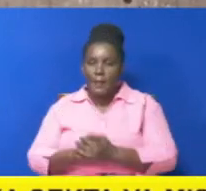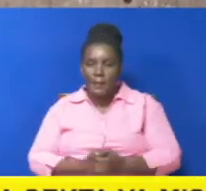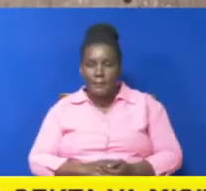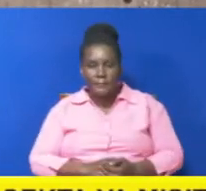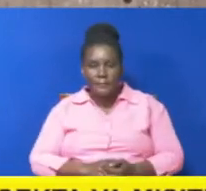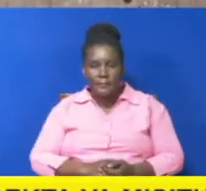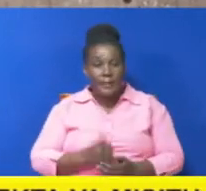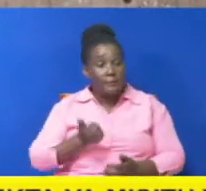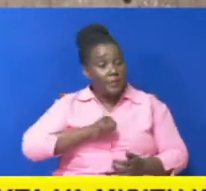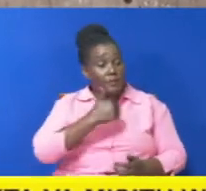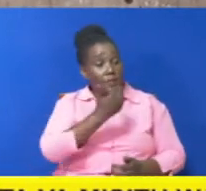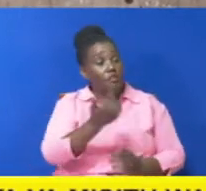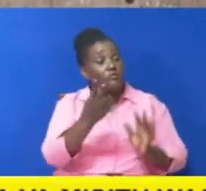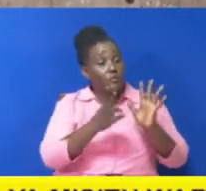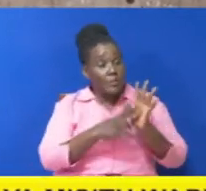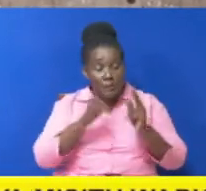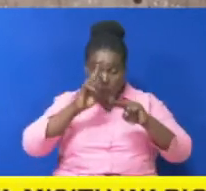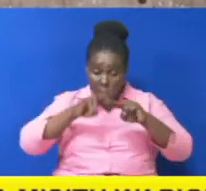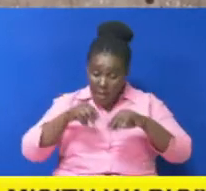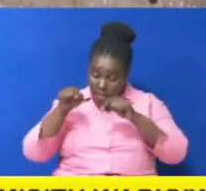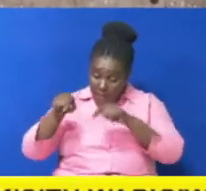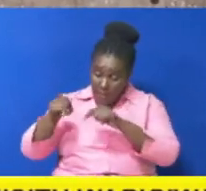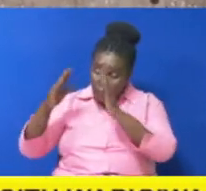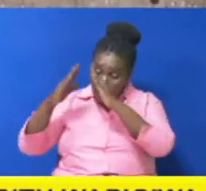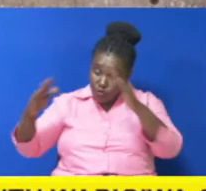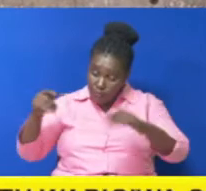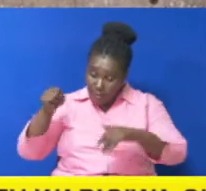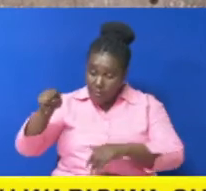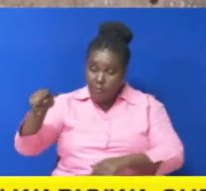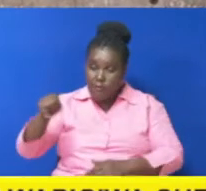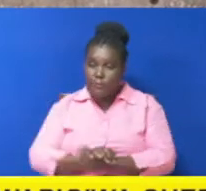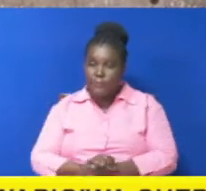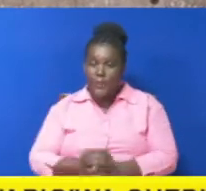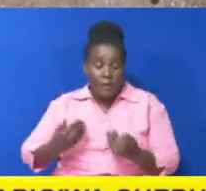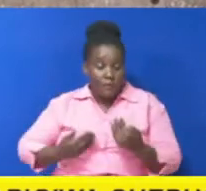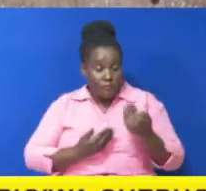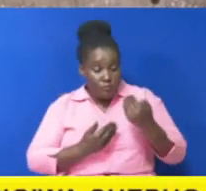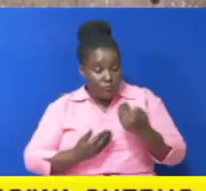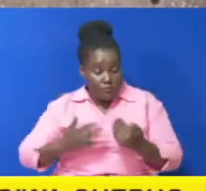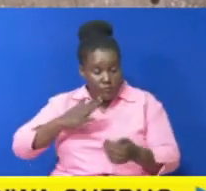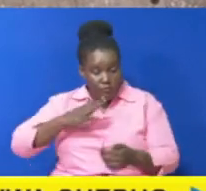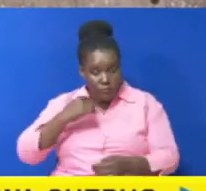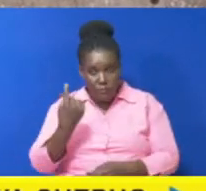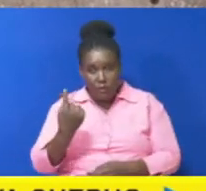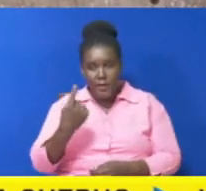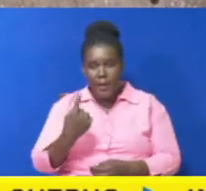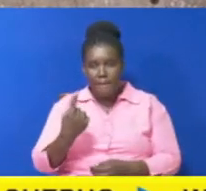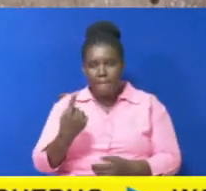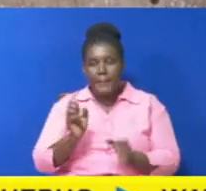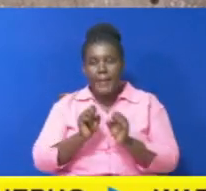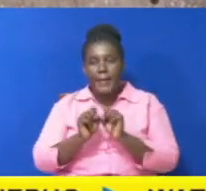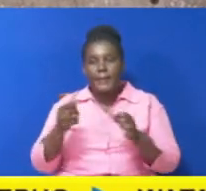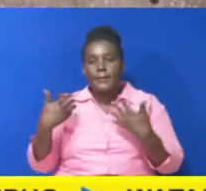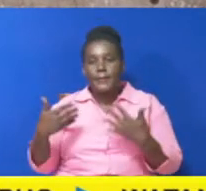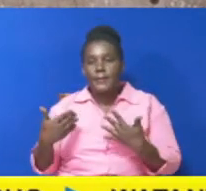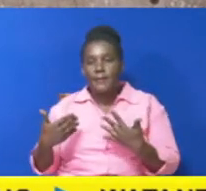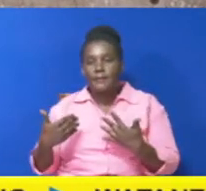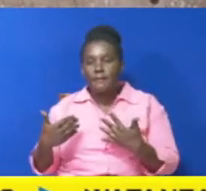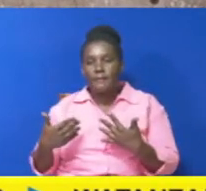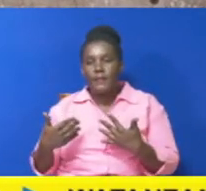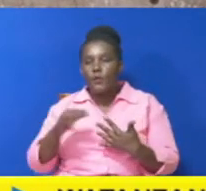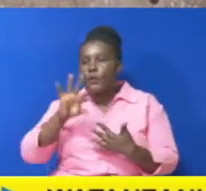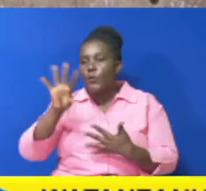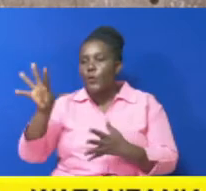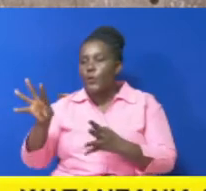yangu ni ya watoto saba ambao nilikuwa naishi nao hapa. Na mjukuu wangu, na kwa sasa niseme kwamba wanapoishi